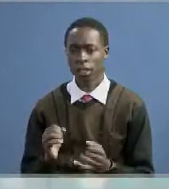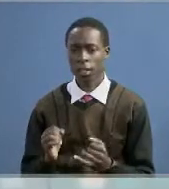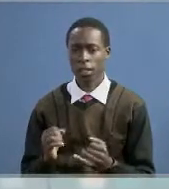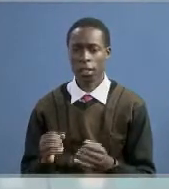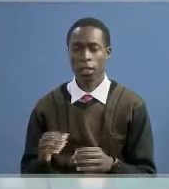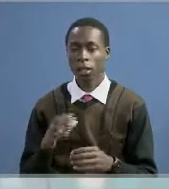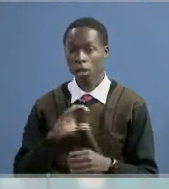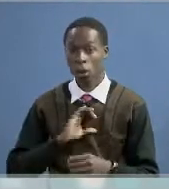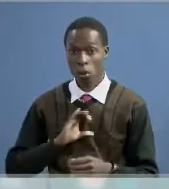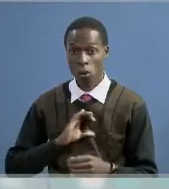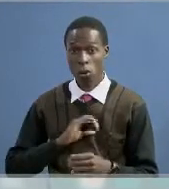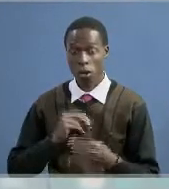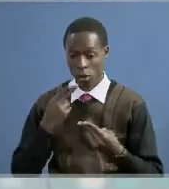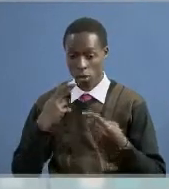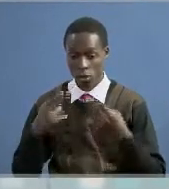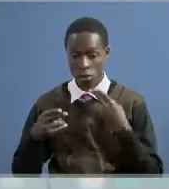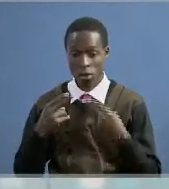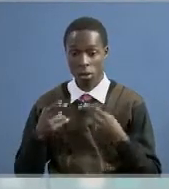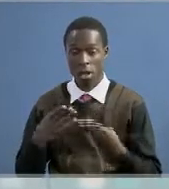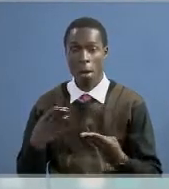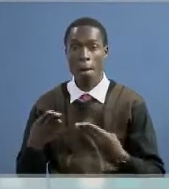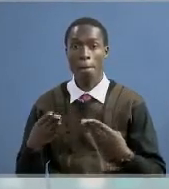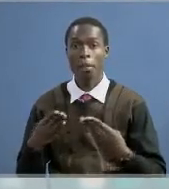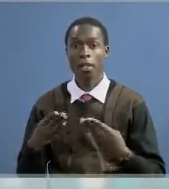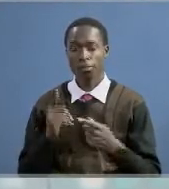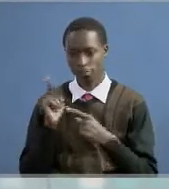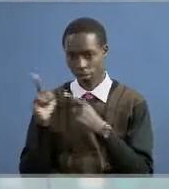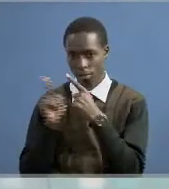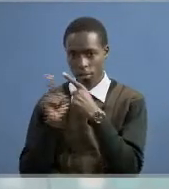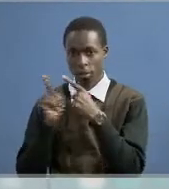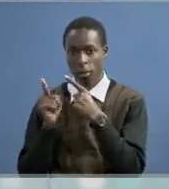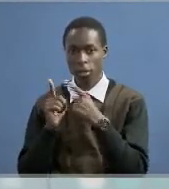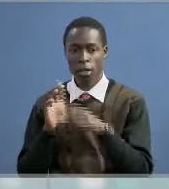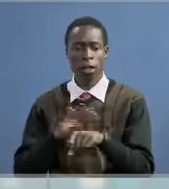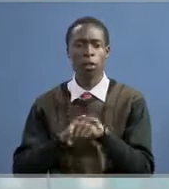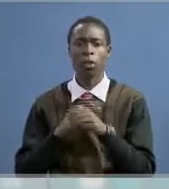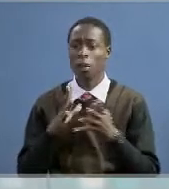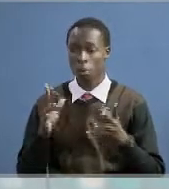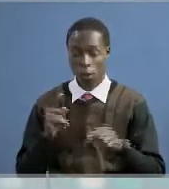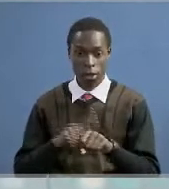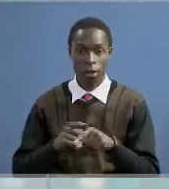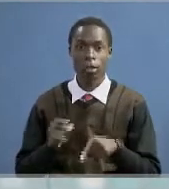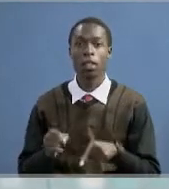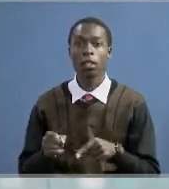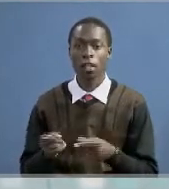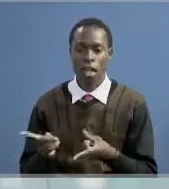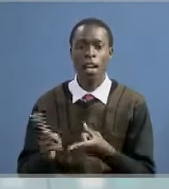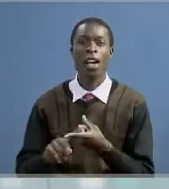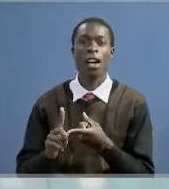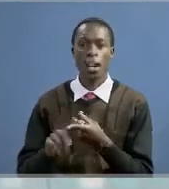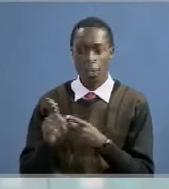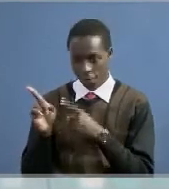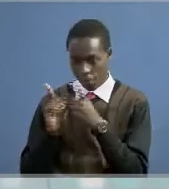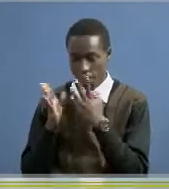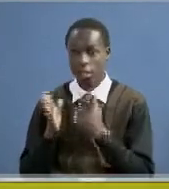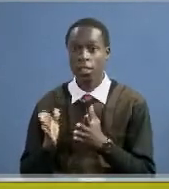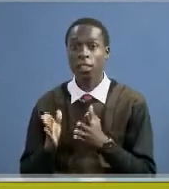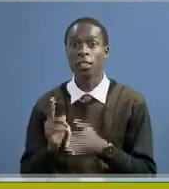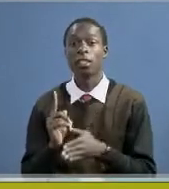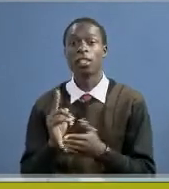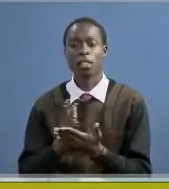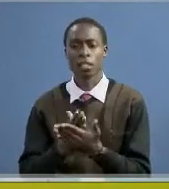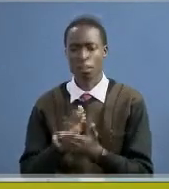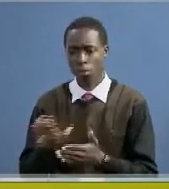Wamiliki wa hoteli pamoja na wanaofanya biashara ya utalii wamevuna pakubwa msimu huu kufuatia ongezeko la watalii. Mojawapo ya